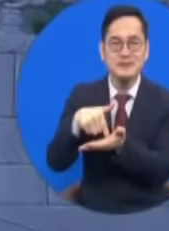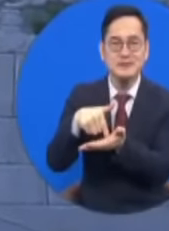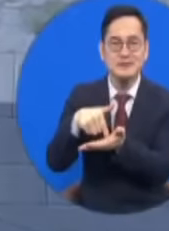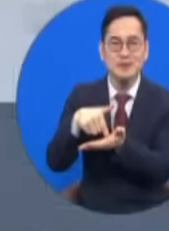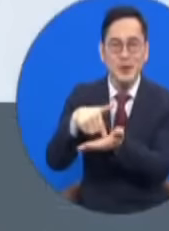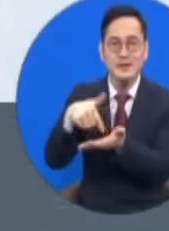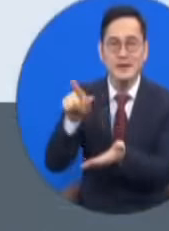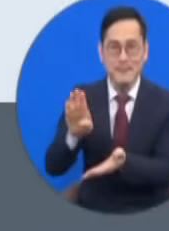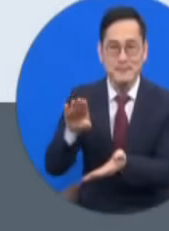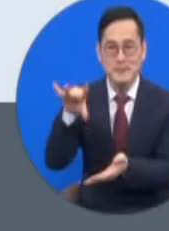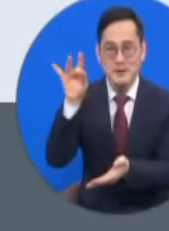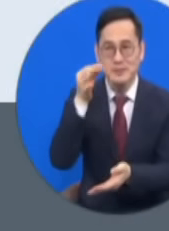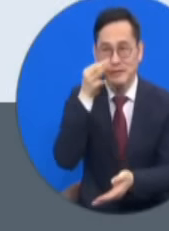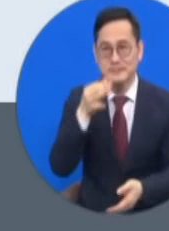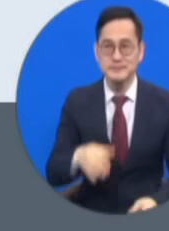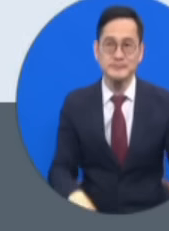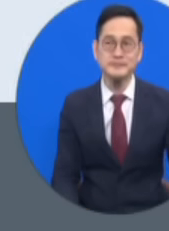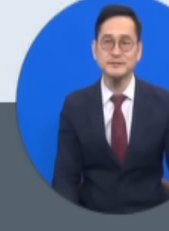가봅니다.